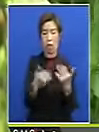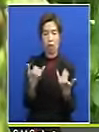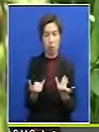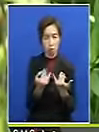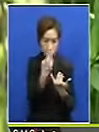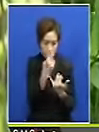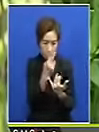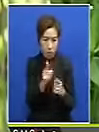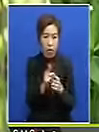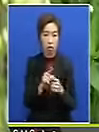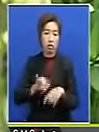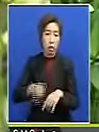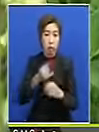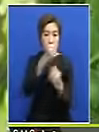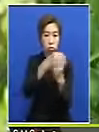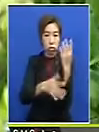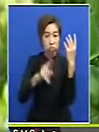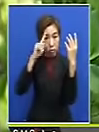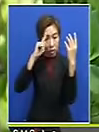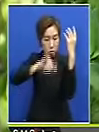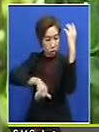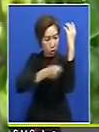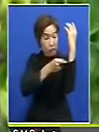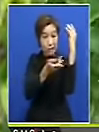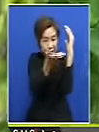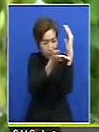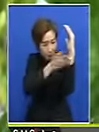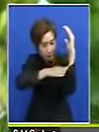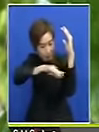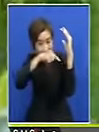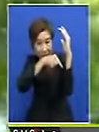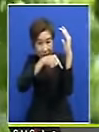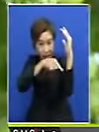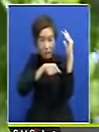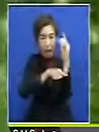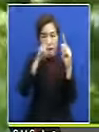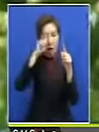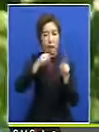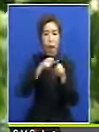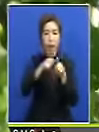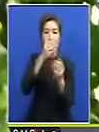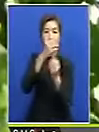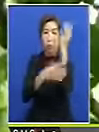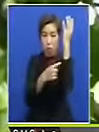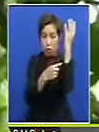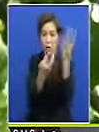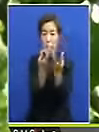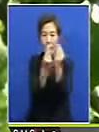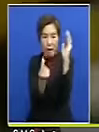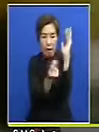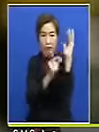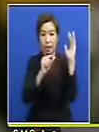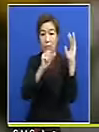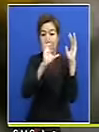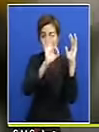นี้ล่ะค่ะที่เขาขึ้นไปปีนสำรวจโพรงนกเงือกหัวแรดเบอร์29ก็อยู่บนเขาปูลาเป็นส่วนหนึ่งของเทือกเข